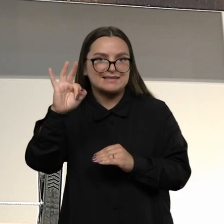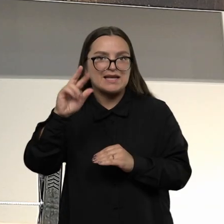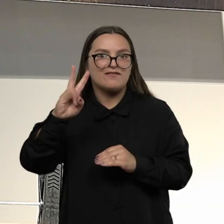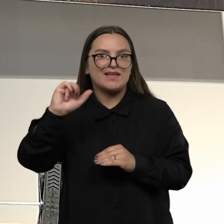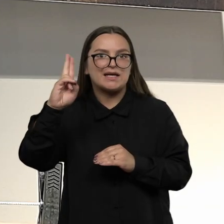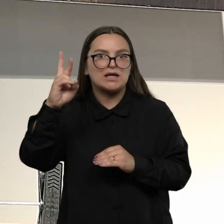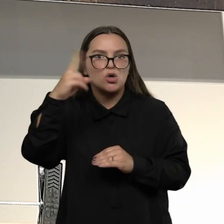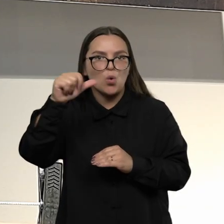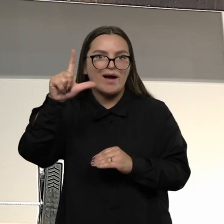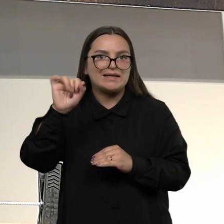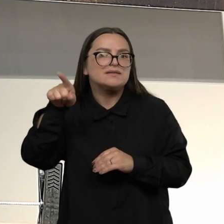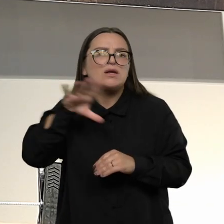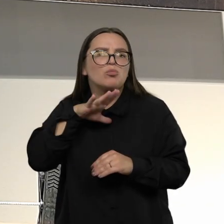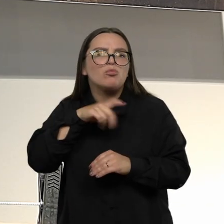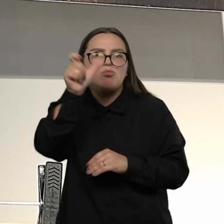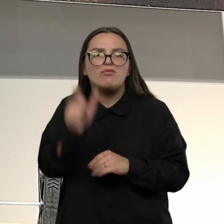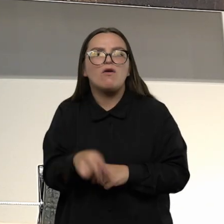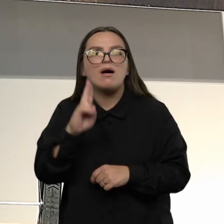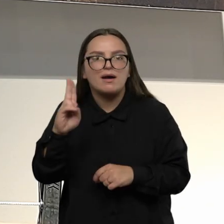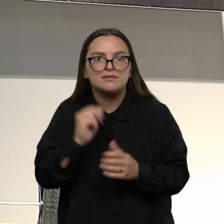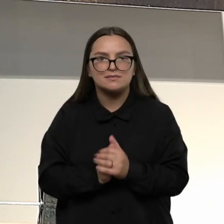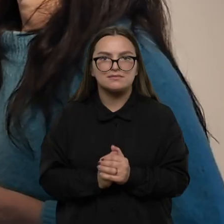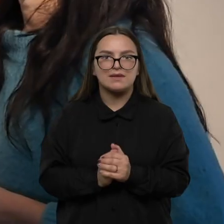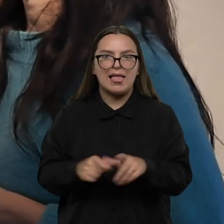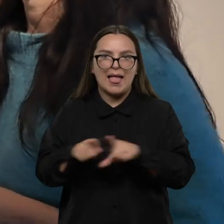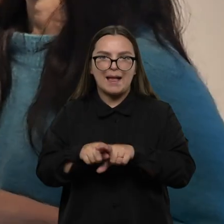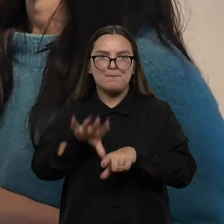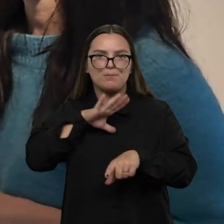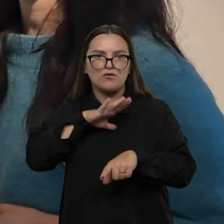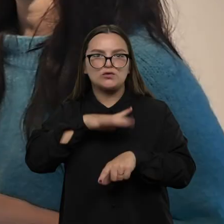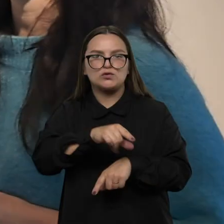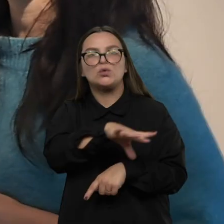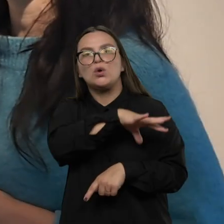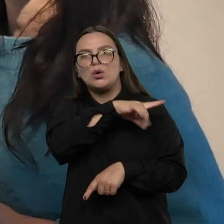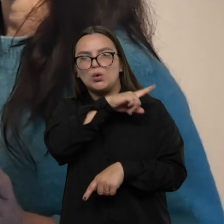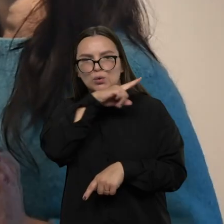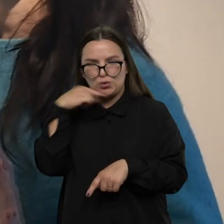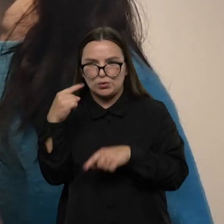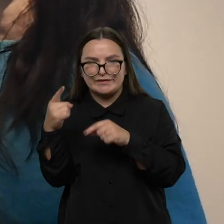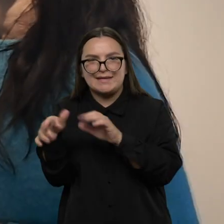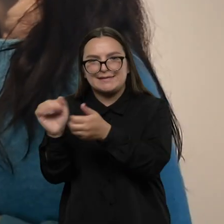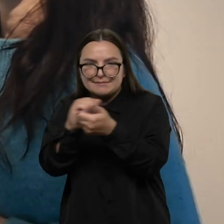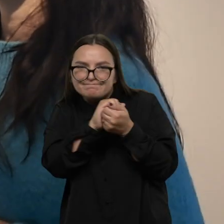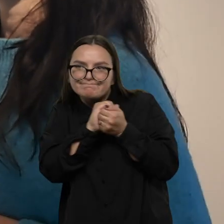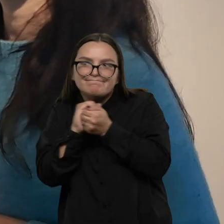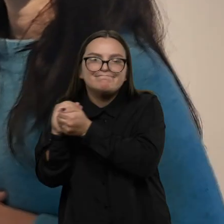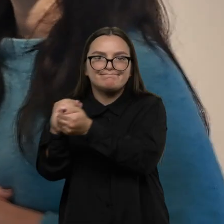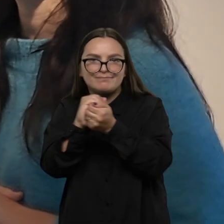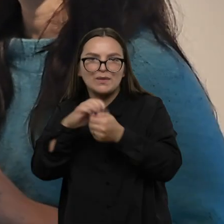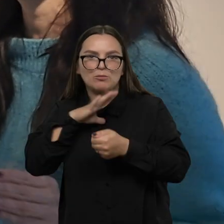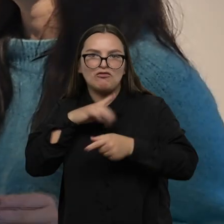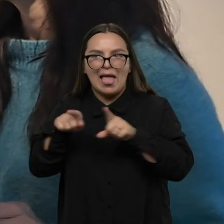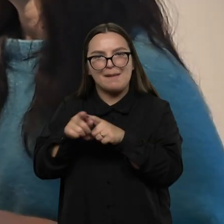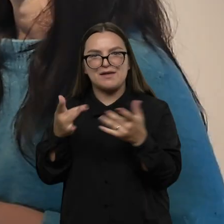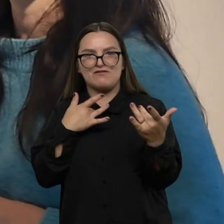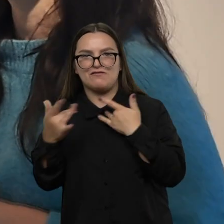buvo, galima sakyti, toks susidraugavęs ir su stribais, bet jis, tokią tiesiog rolę turėjo, kad